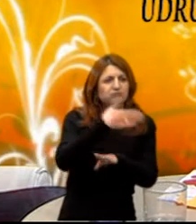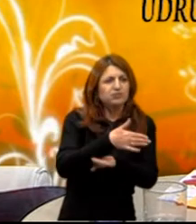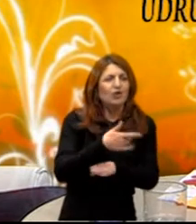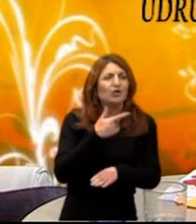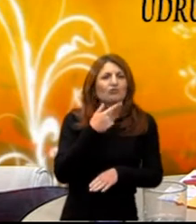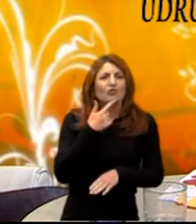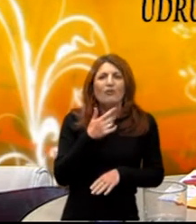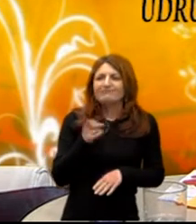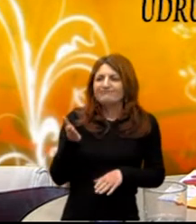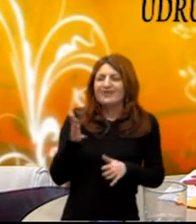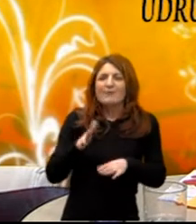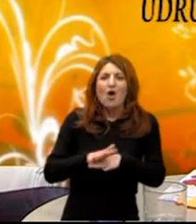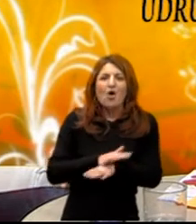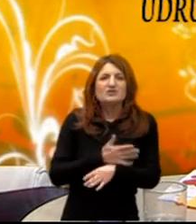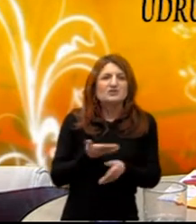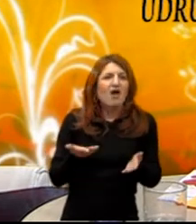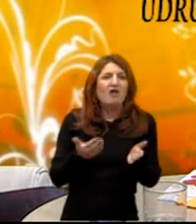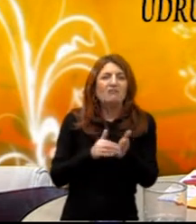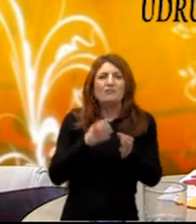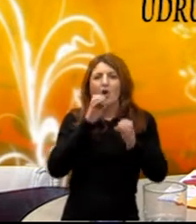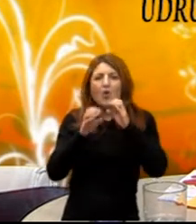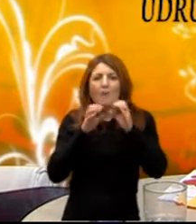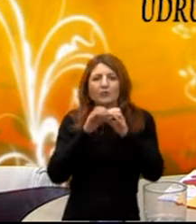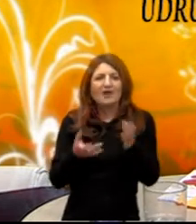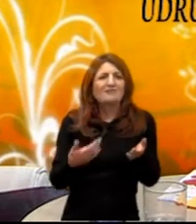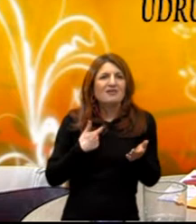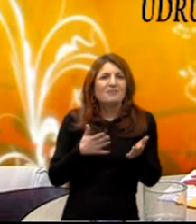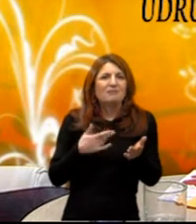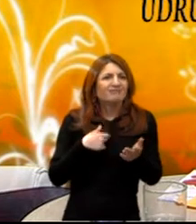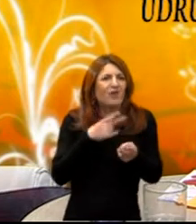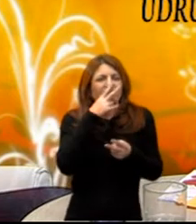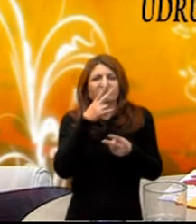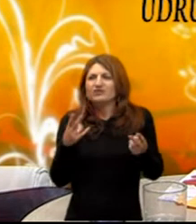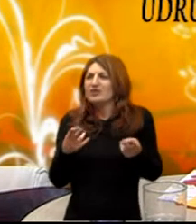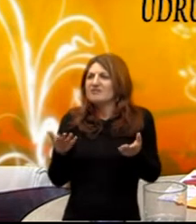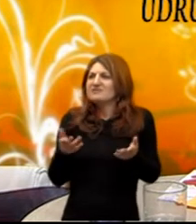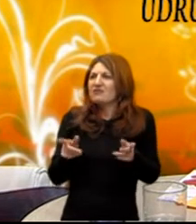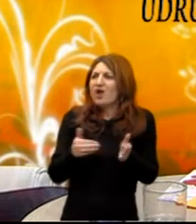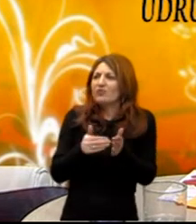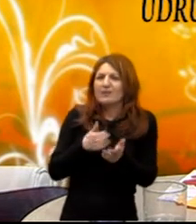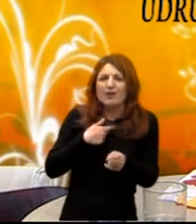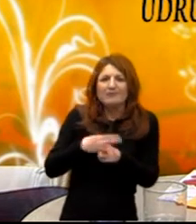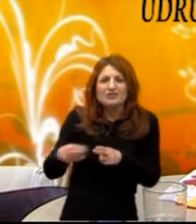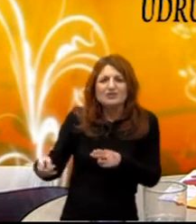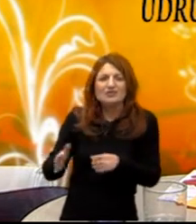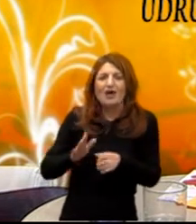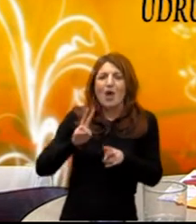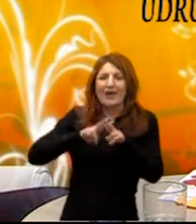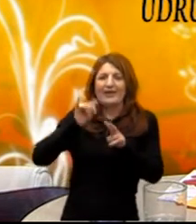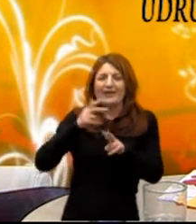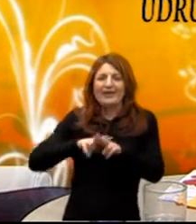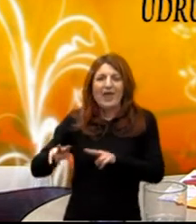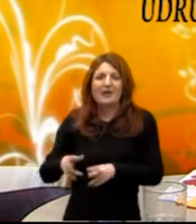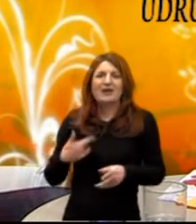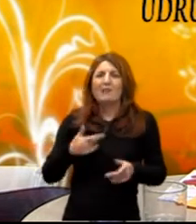nemaju osjećaj niti komunikacije, niti percepcije, niti osjećaj za higijenu, niti osjećaj za život,